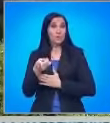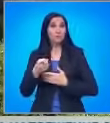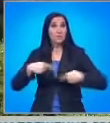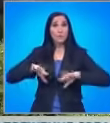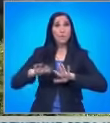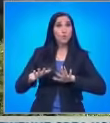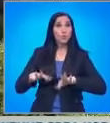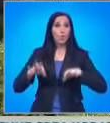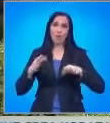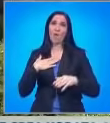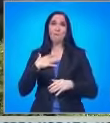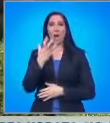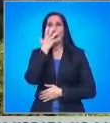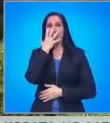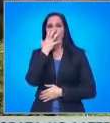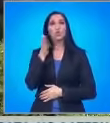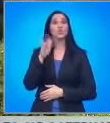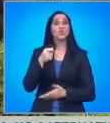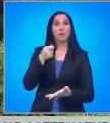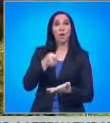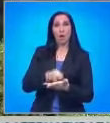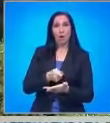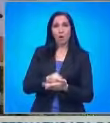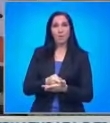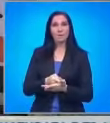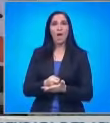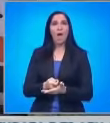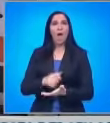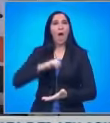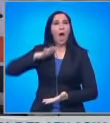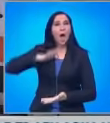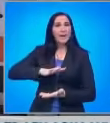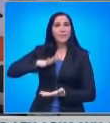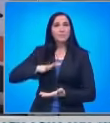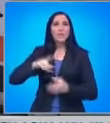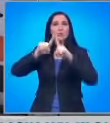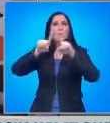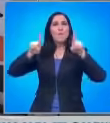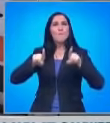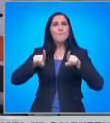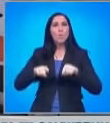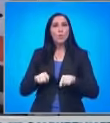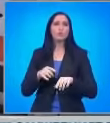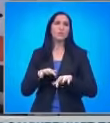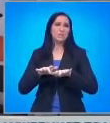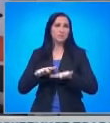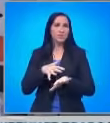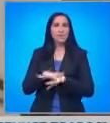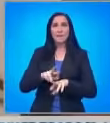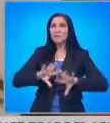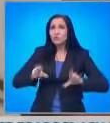почти готови, има кислород, ще се закупят респиратори, монитори, мониторни системи и всичко